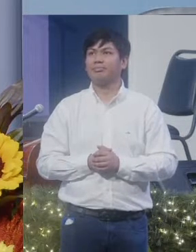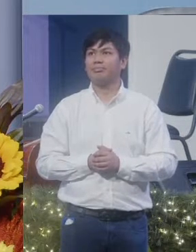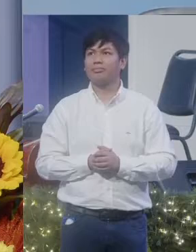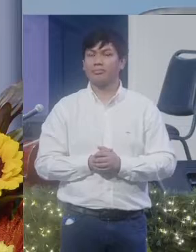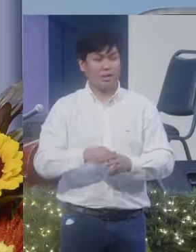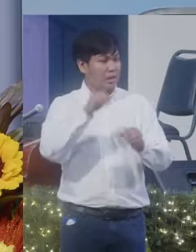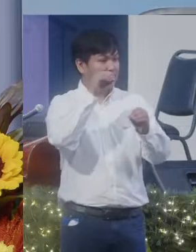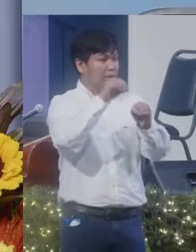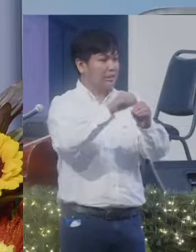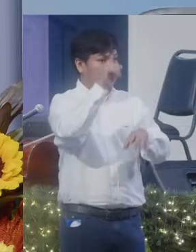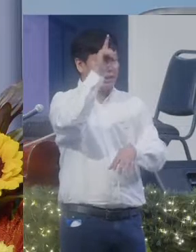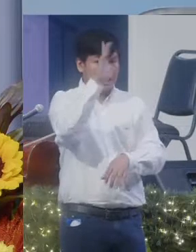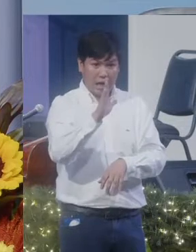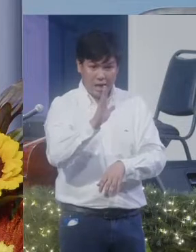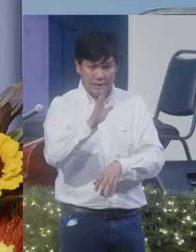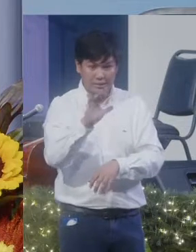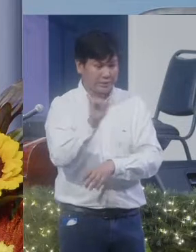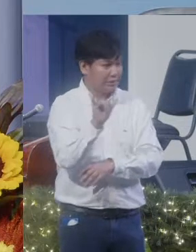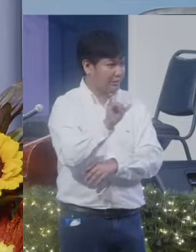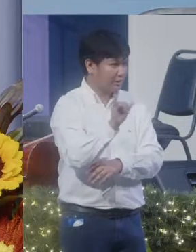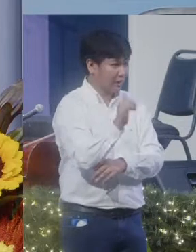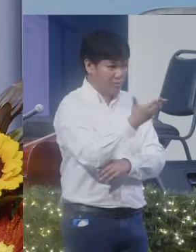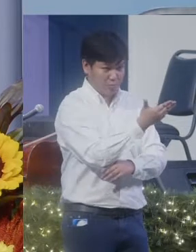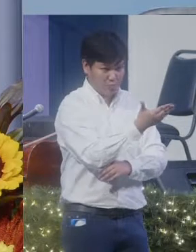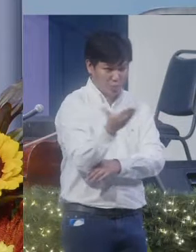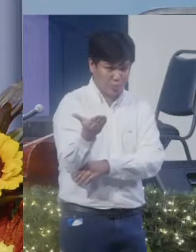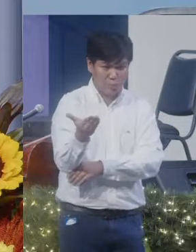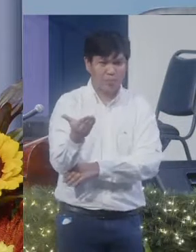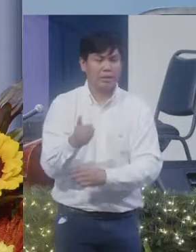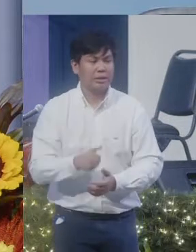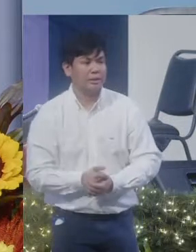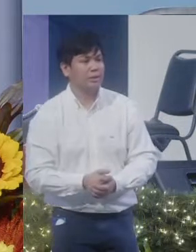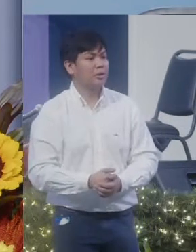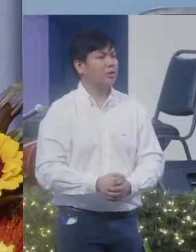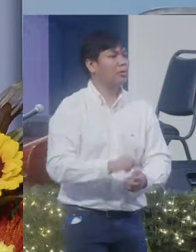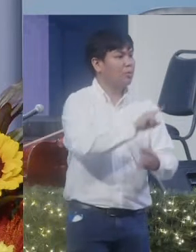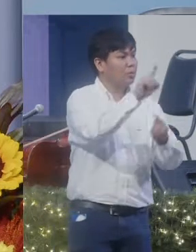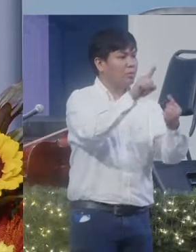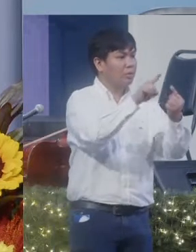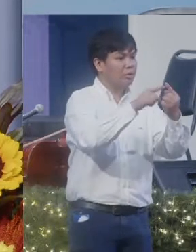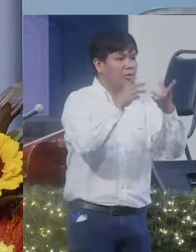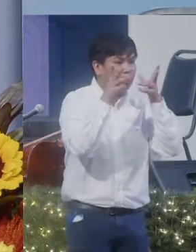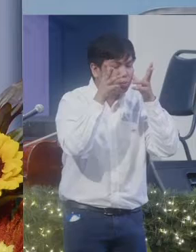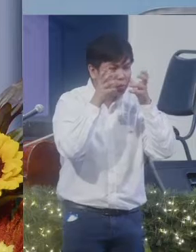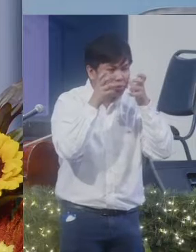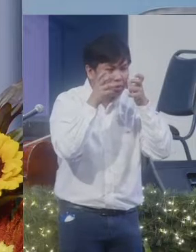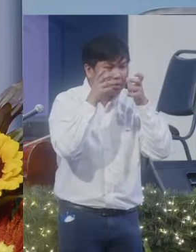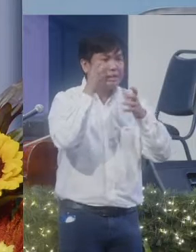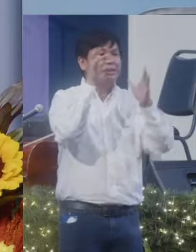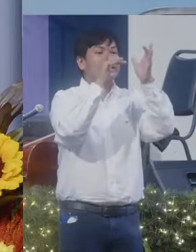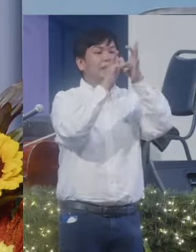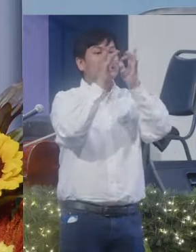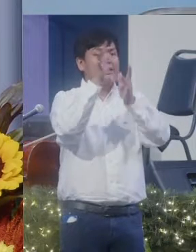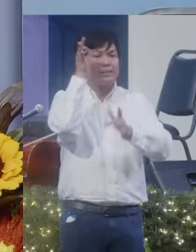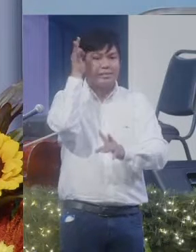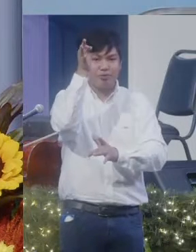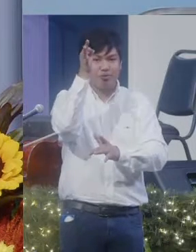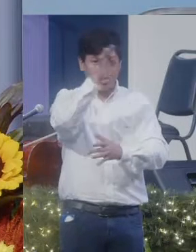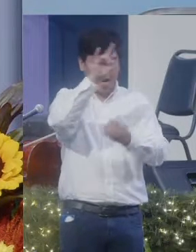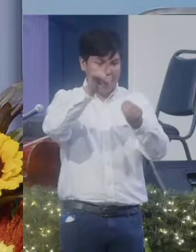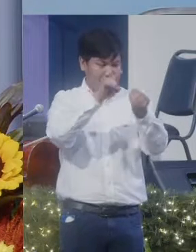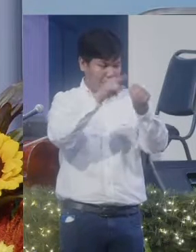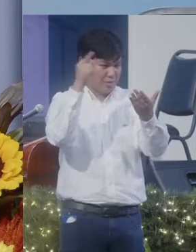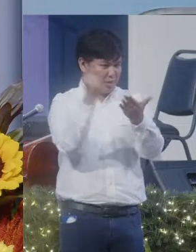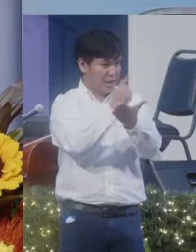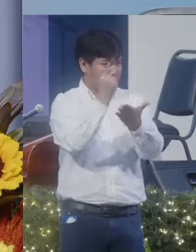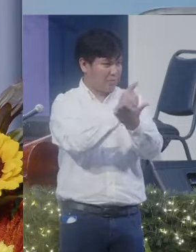in Him you also, sabi ni Pablo doon, when you heard the word of truth, the gospel of your salvation, and